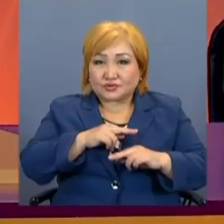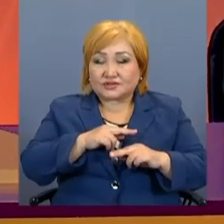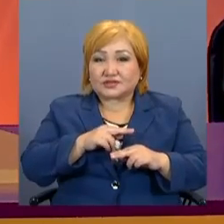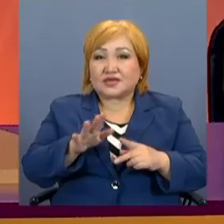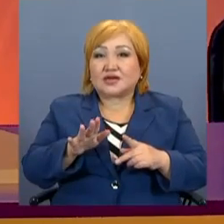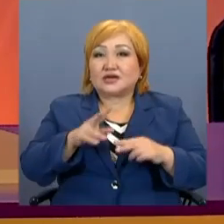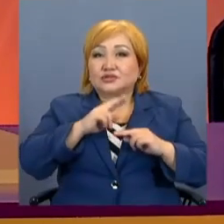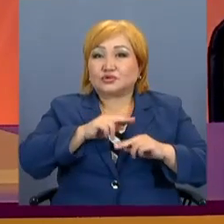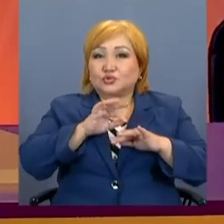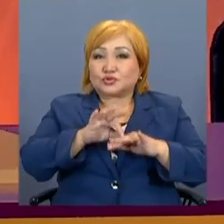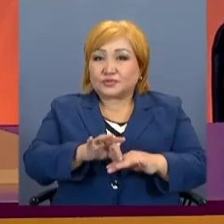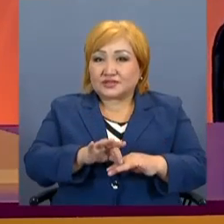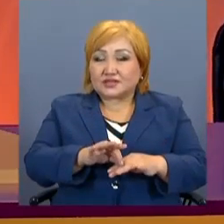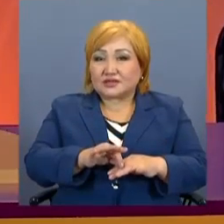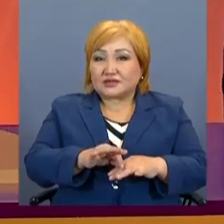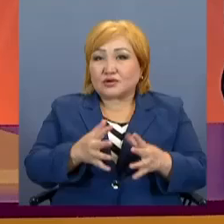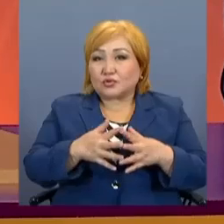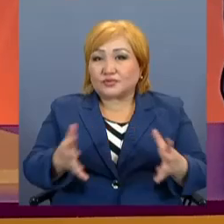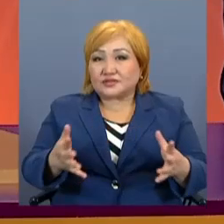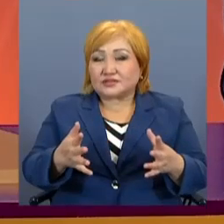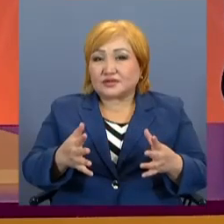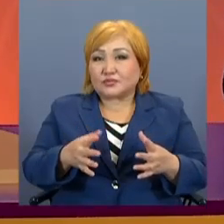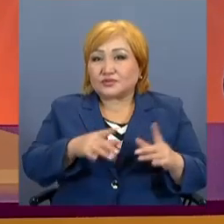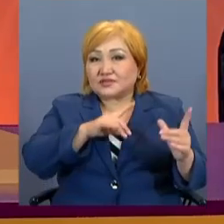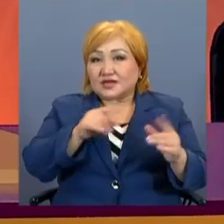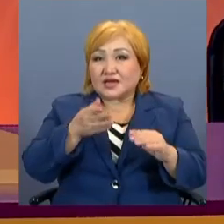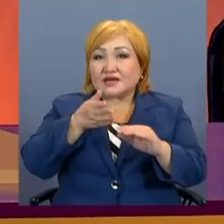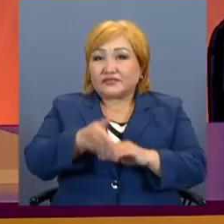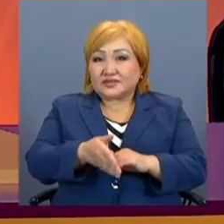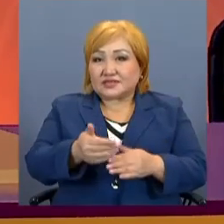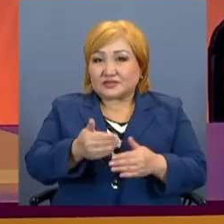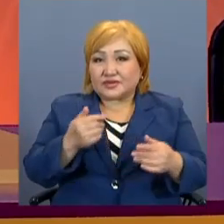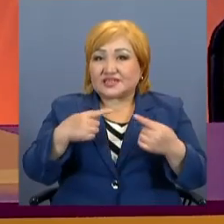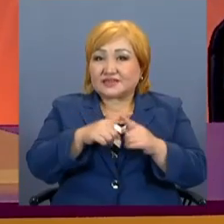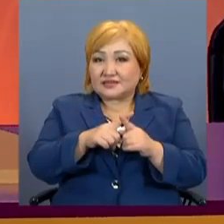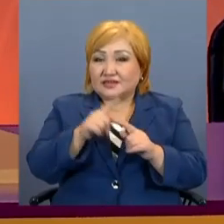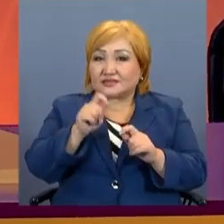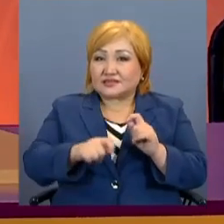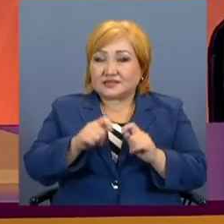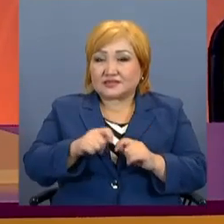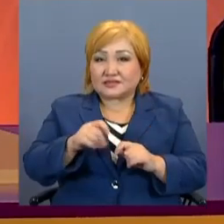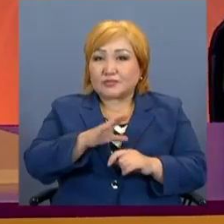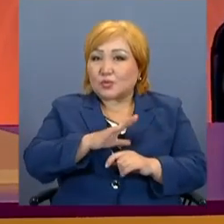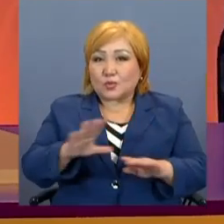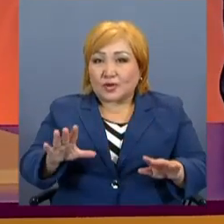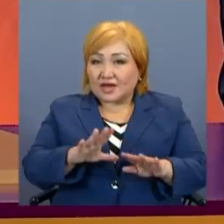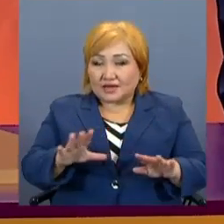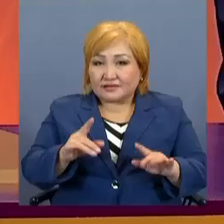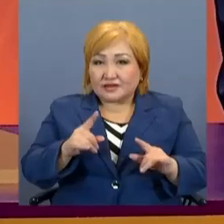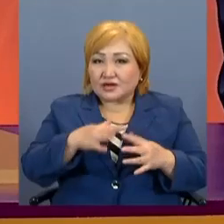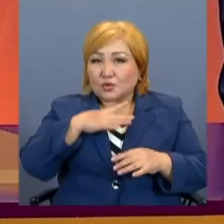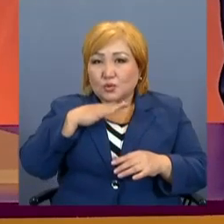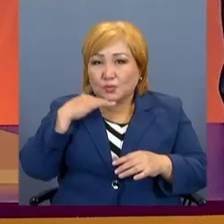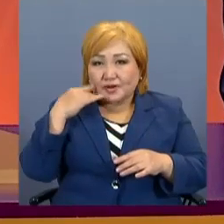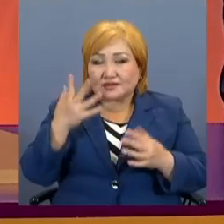көбінесе осы рейс алдындағы техникалық тексерістерін болмаған белгілі болды. Көп анықталды. Демек бұл жерде